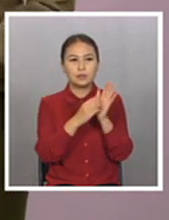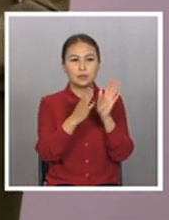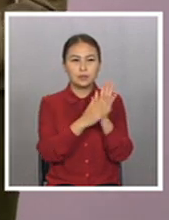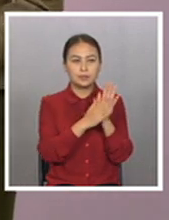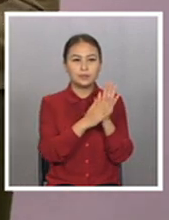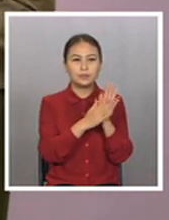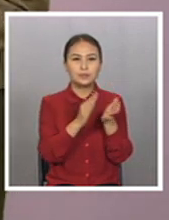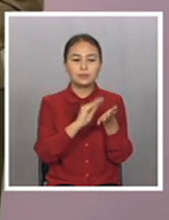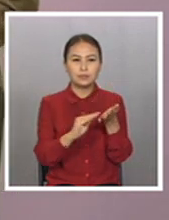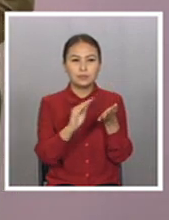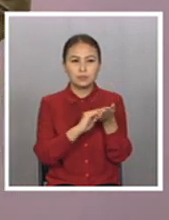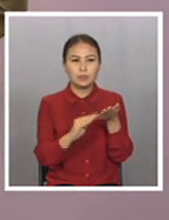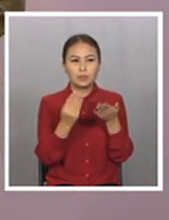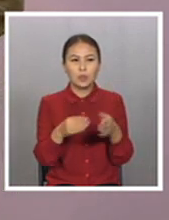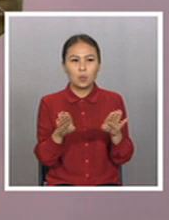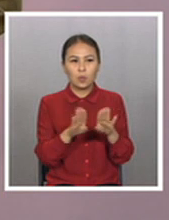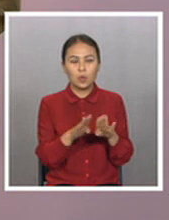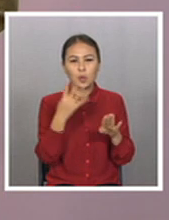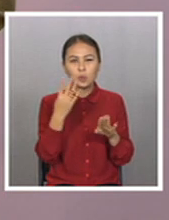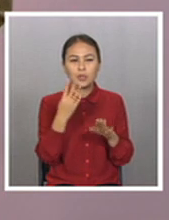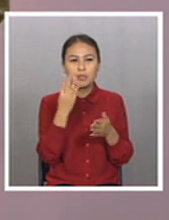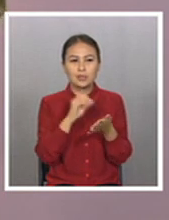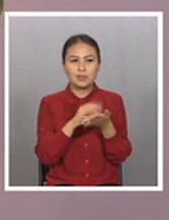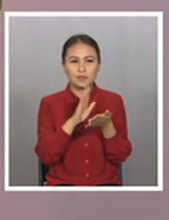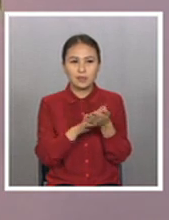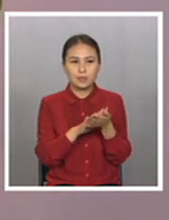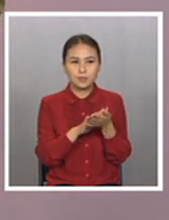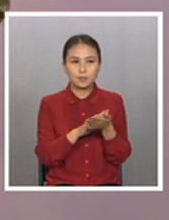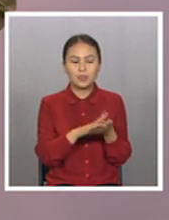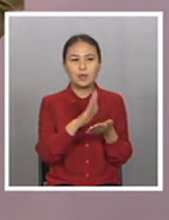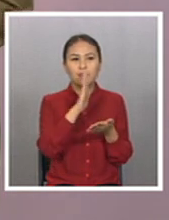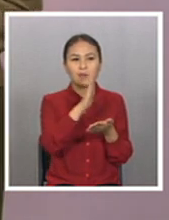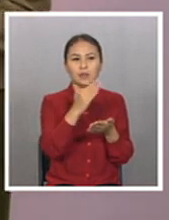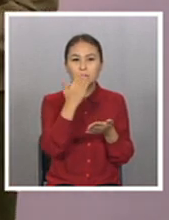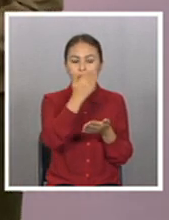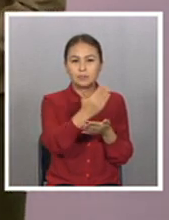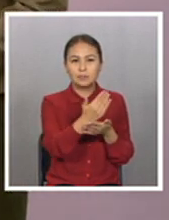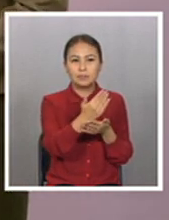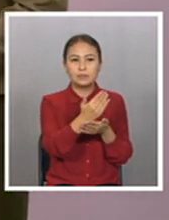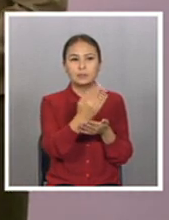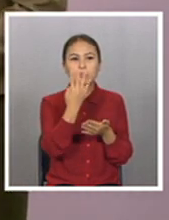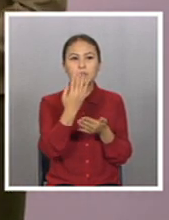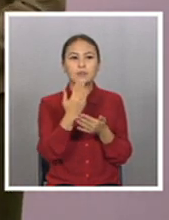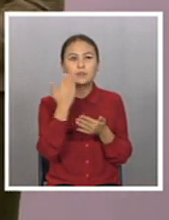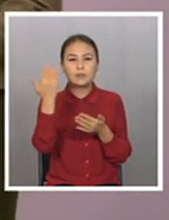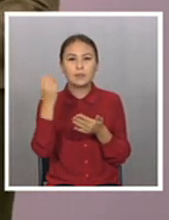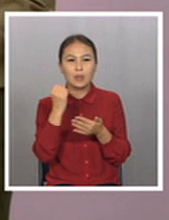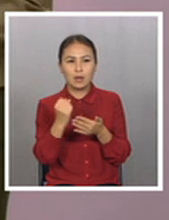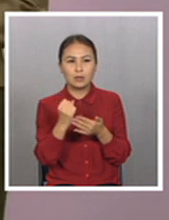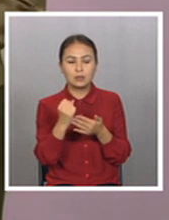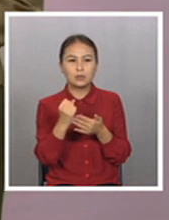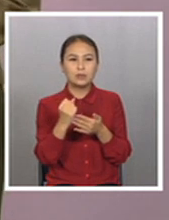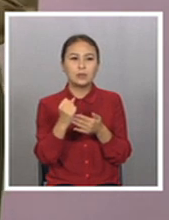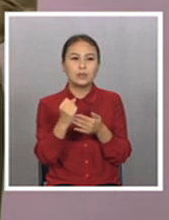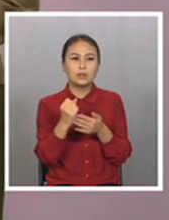элементті жазамыз. Ол төрт цифры. Төрт цифры В жиынының элементі, төрт цифры А жиынының